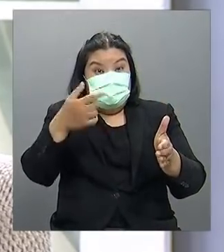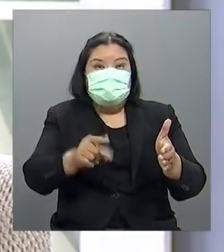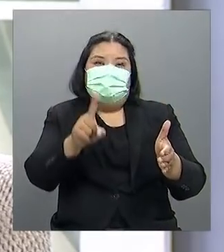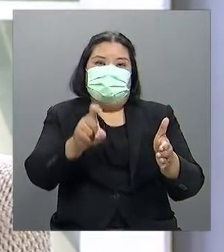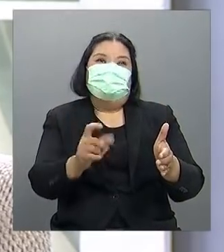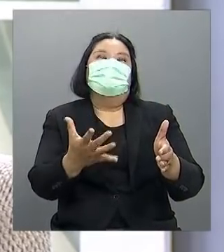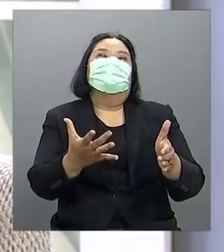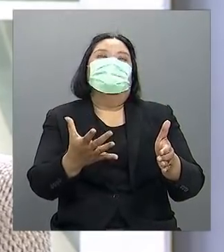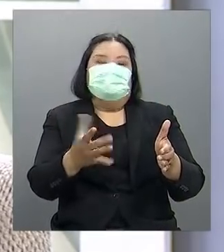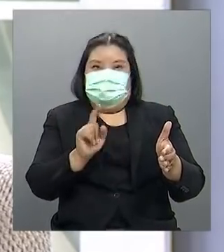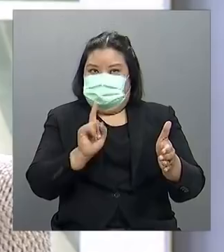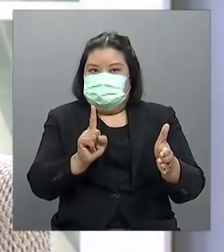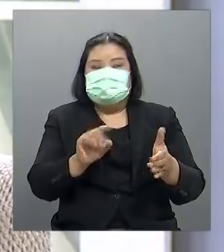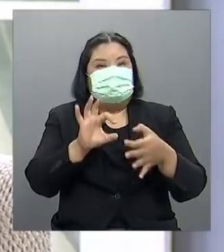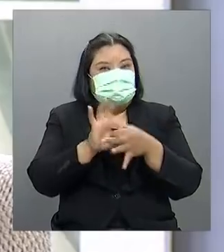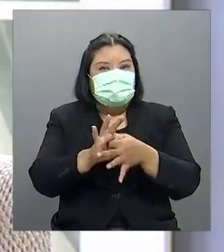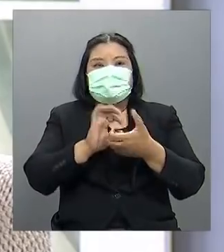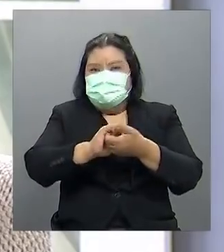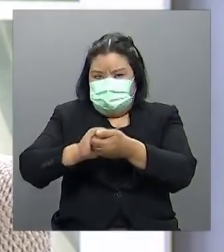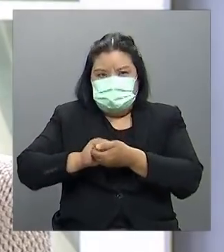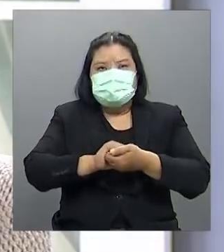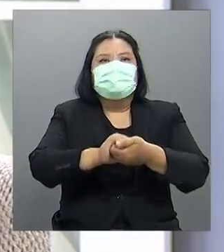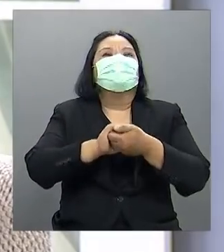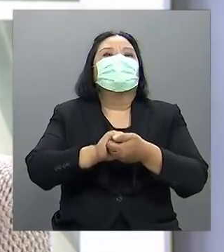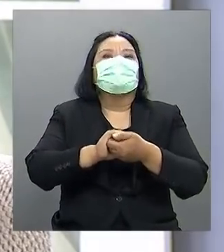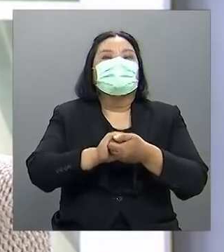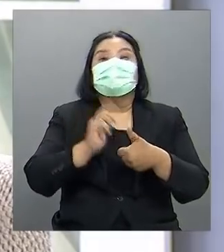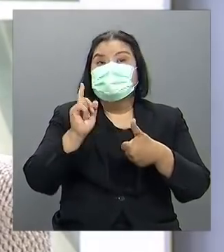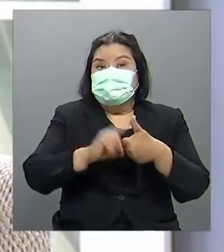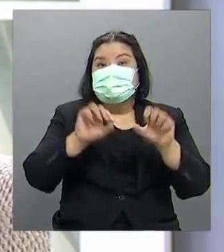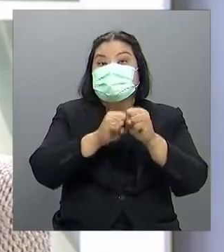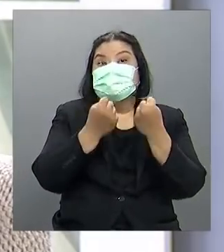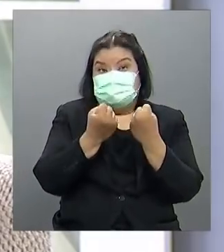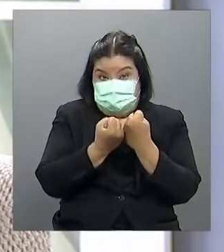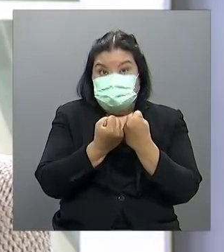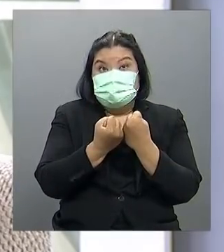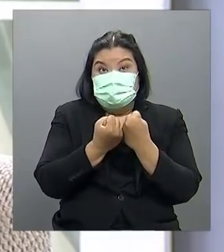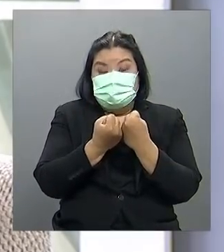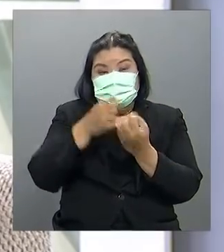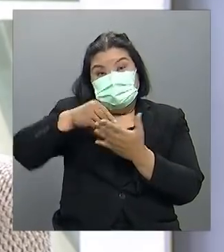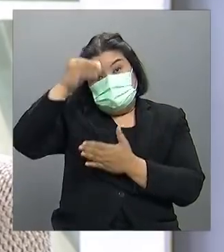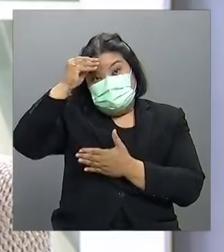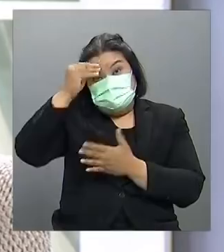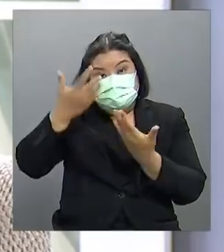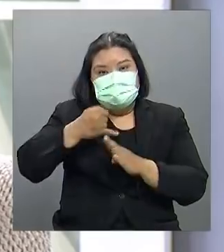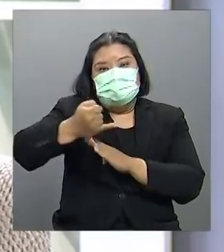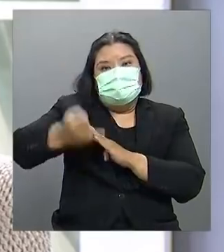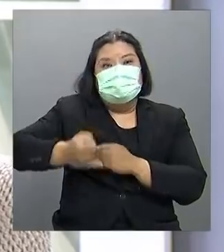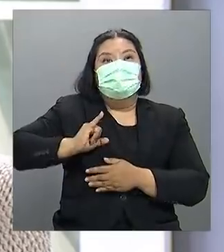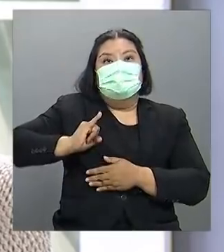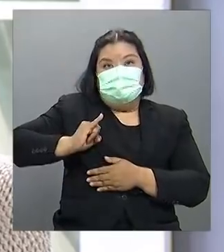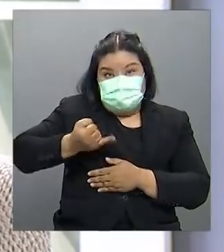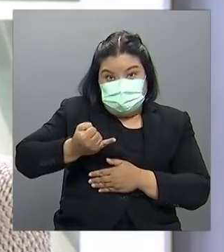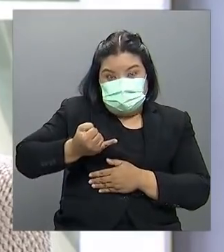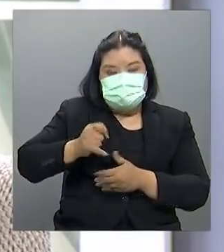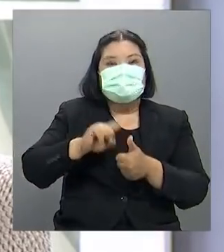ไม้ร่วมมือกันของหลายหน่วยงานครับไม่ว่าจะเป็นทางสมาคมนิสิตเก่าจุฬาลงกรณ์มหาวิทยาลัยในพระบรมราชูปถัมภ์นะครับคณะวิศ